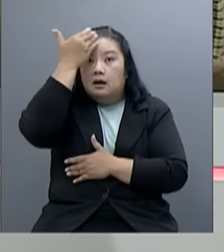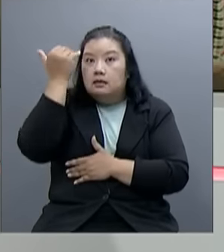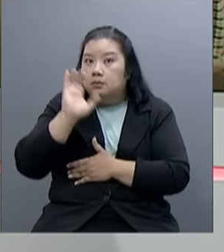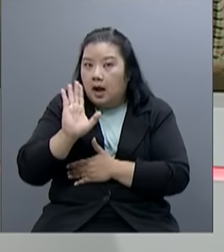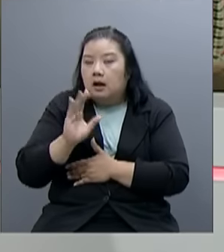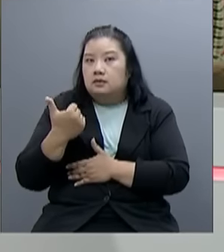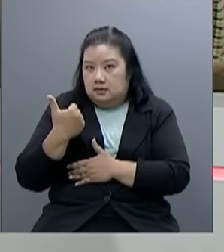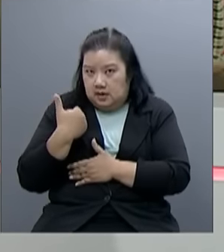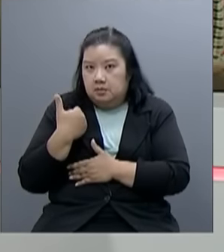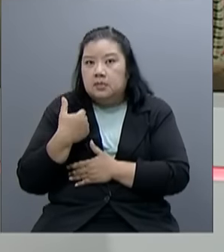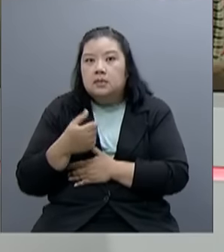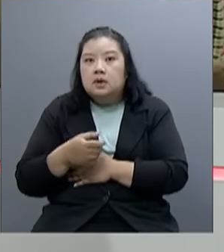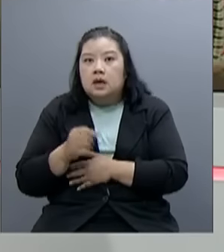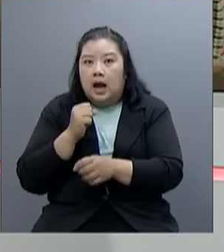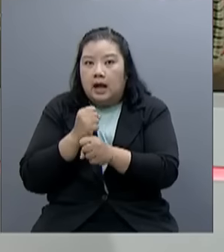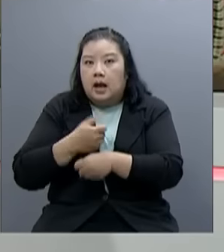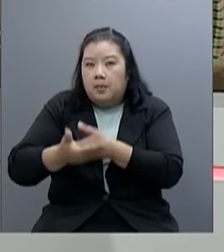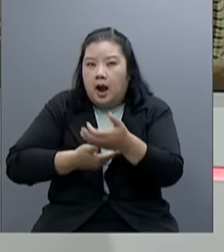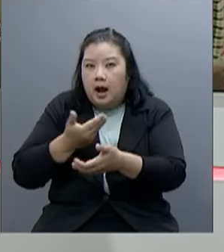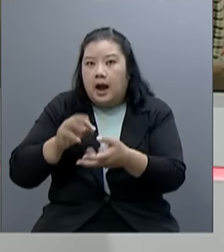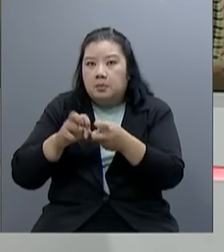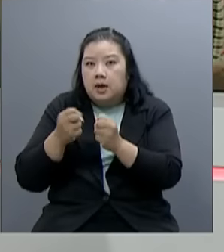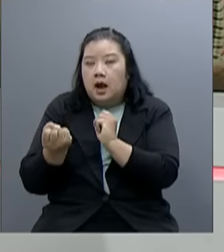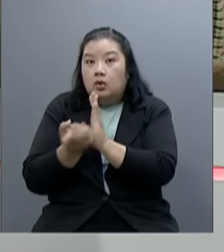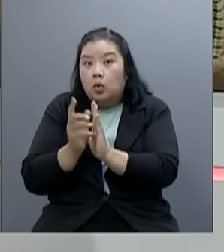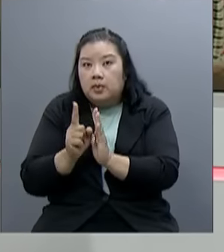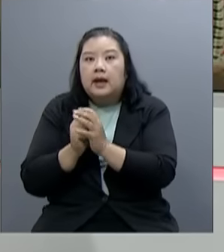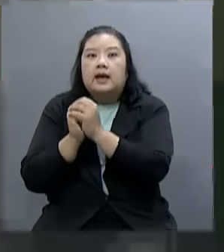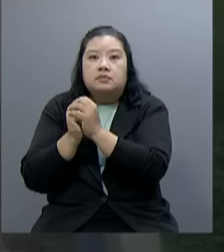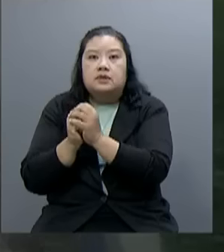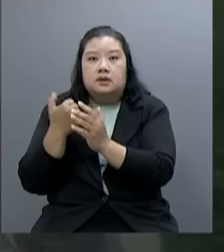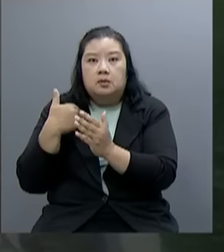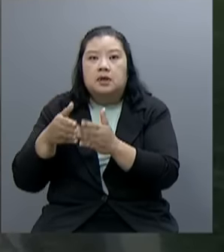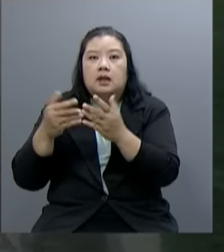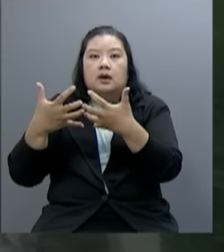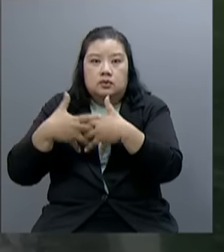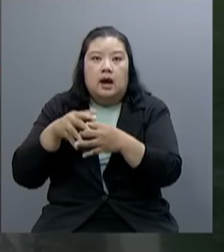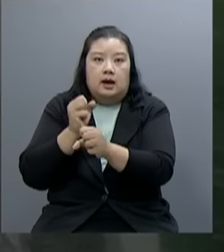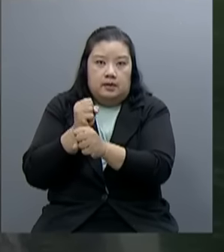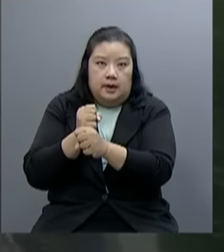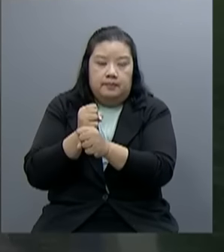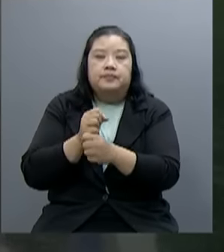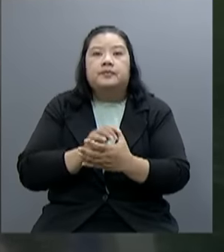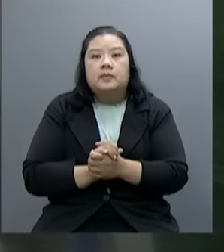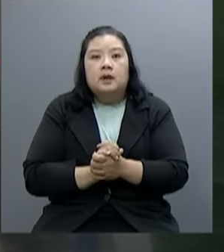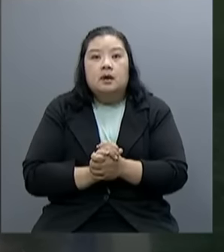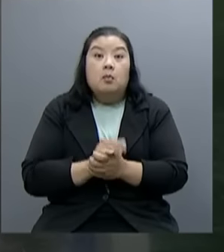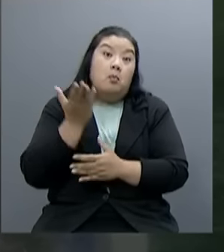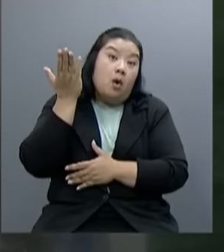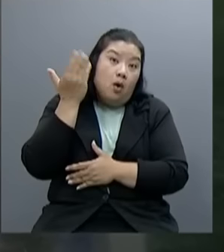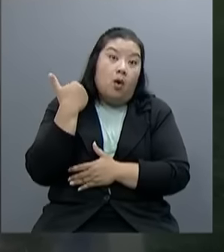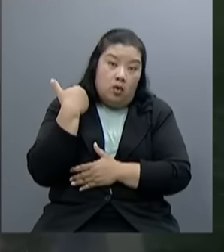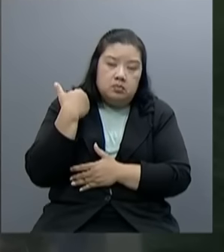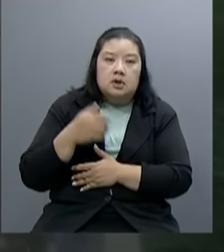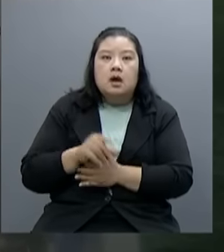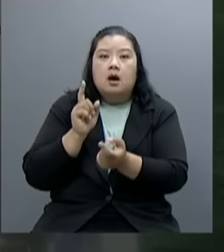ยังมีธุรกิจในประเทศที่สหรัฐมีประเด็นด้วยอย่างจีนนะคะคุณเจชะตาคุณึ่งนภาคะอีลอนมาสกเองเคยเจอกับสีจิ้มผิงด้วยแล้วก็มี